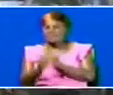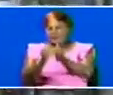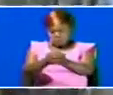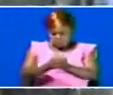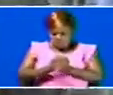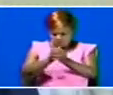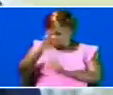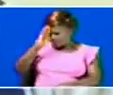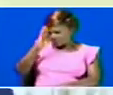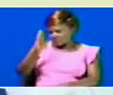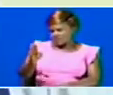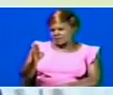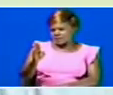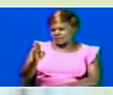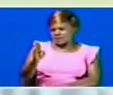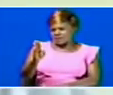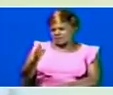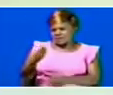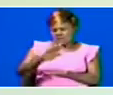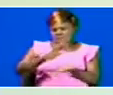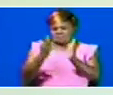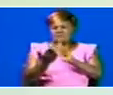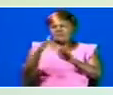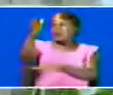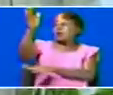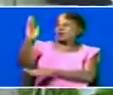ya Jumapili kwa waumini mbele ya Muumba wao.